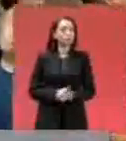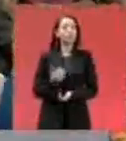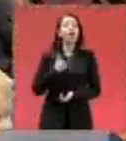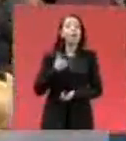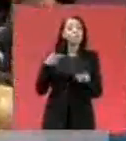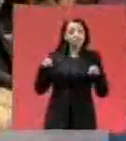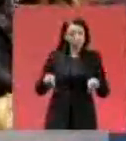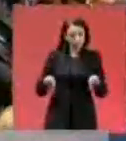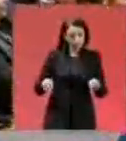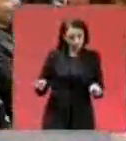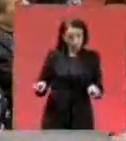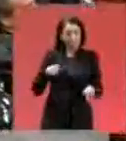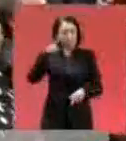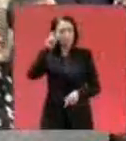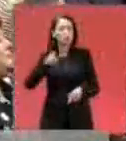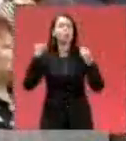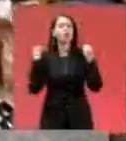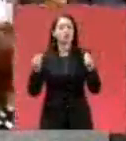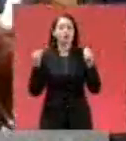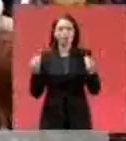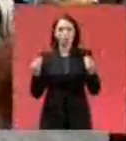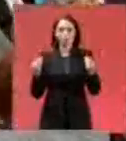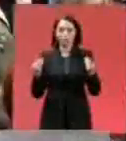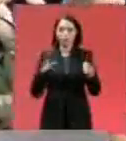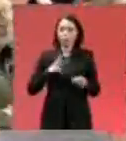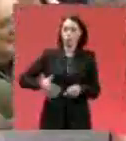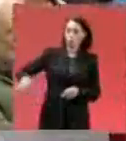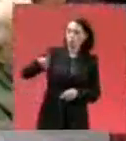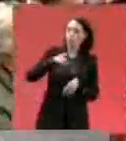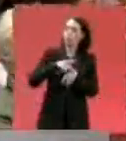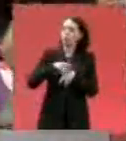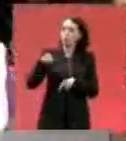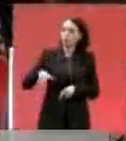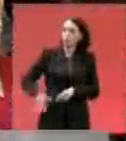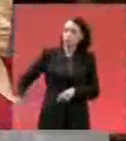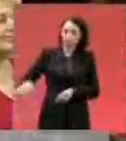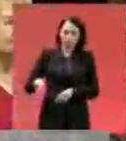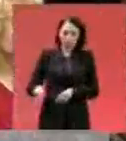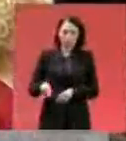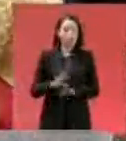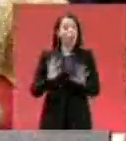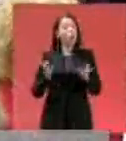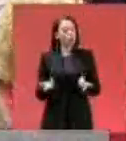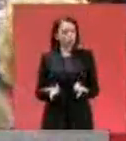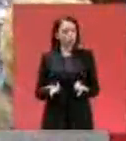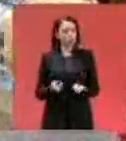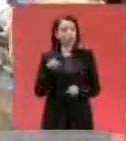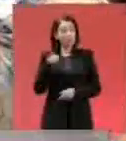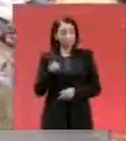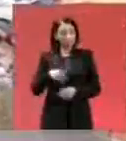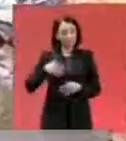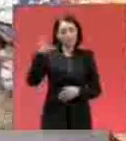Εμείς λοιπόν σήμερα ξέρουμε καλά, πολίτες της Πάτρας και της Αχαΐας, ότι σε αυτές